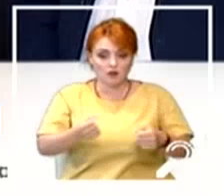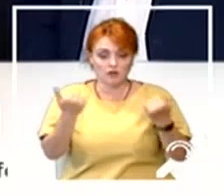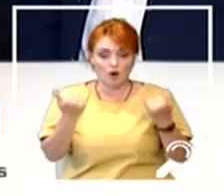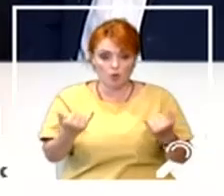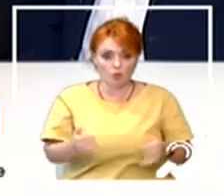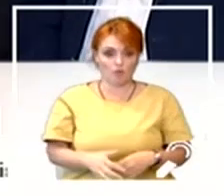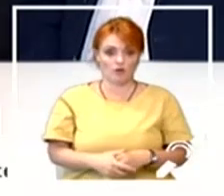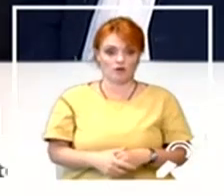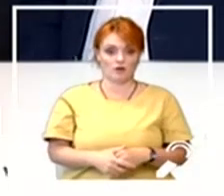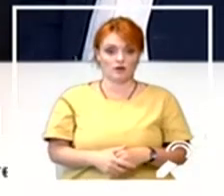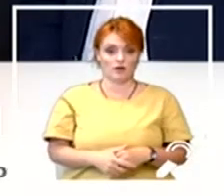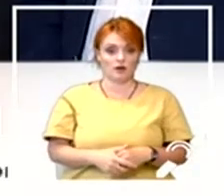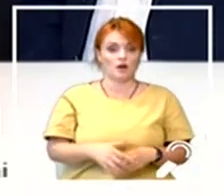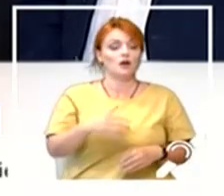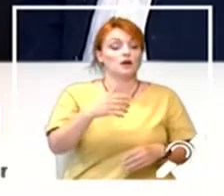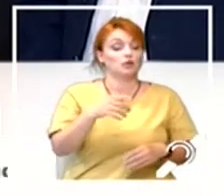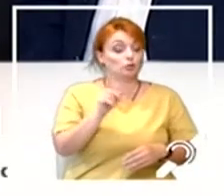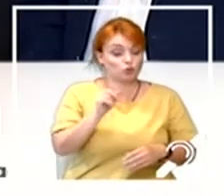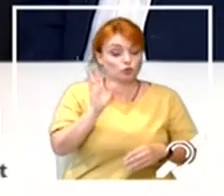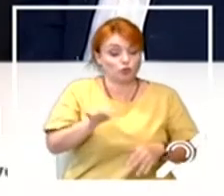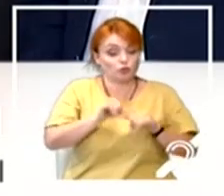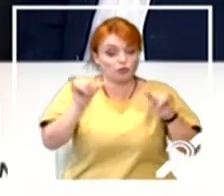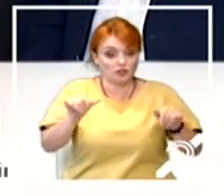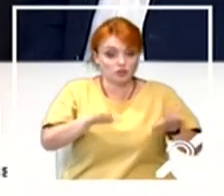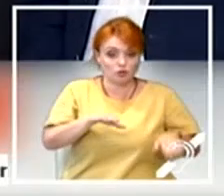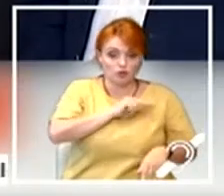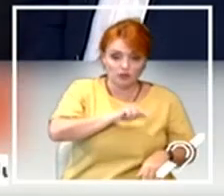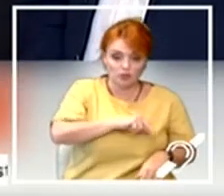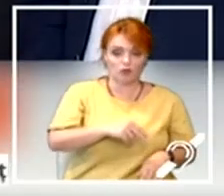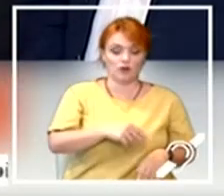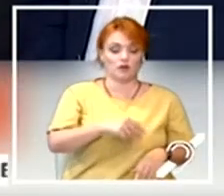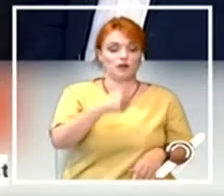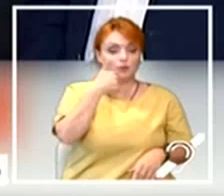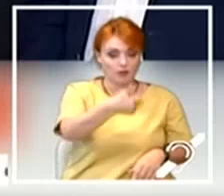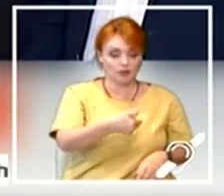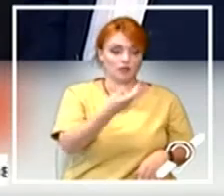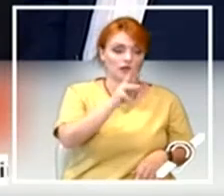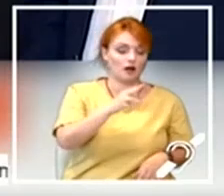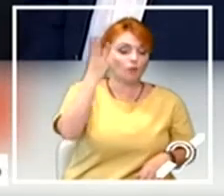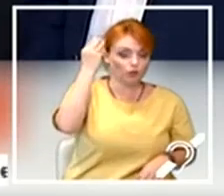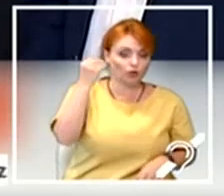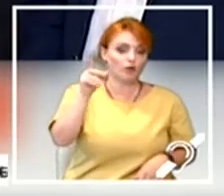multe locuri de muncă, e bine pentru Moldova, e bine pentru România și e bine pentru Ucraina. Însă toți